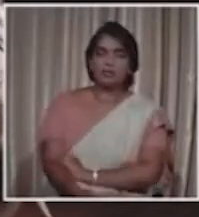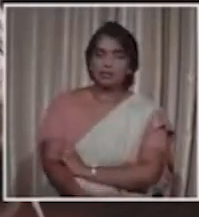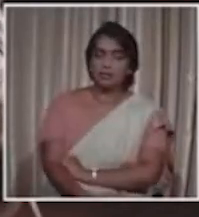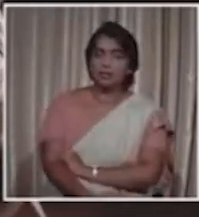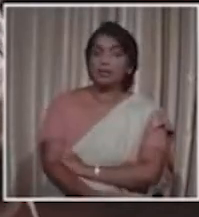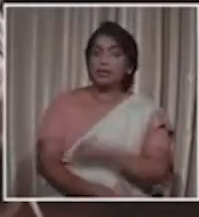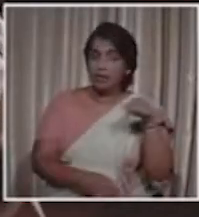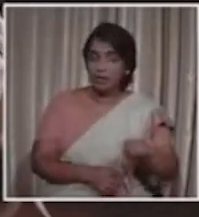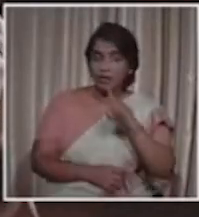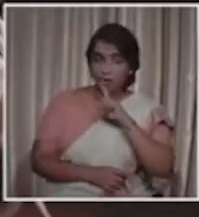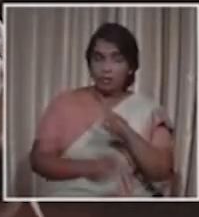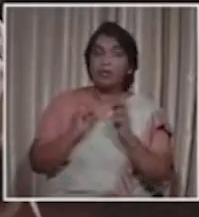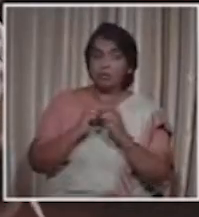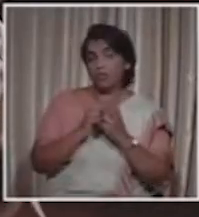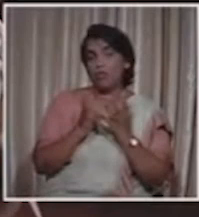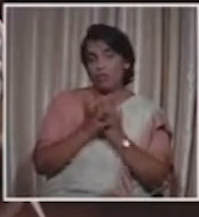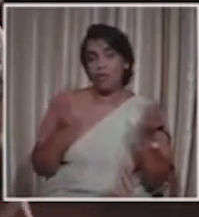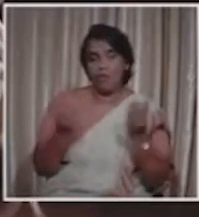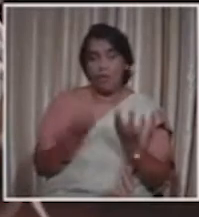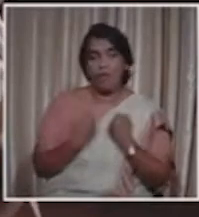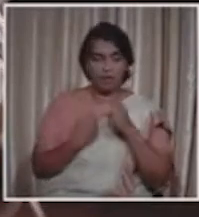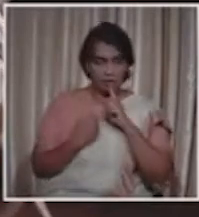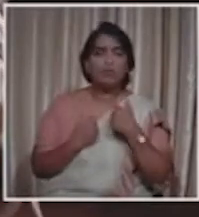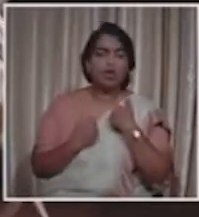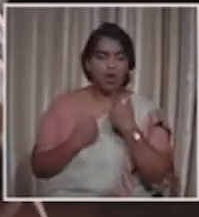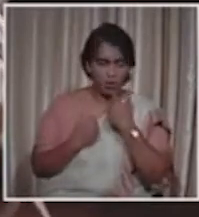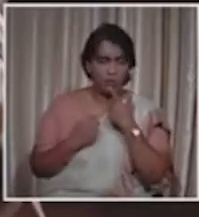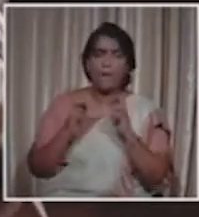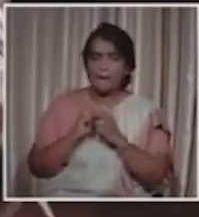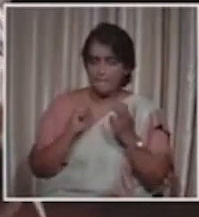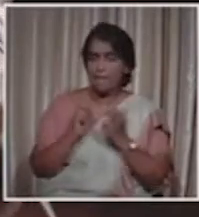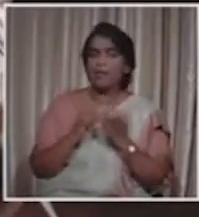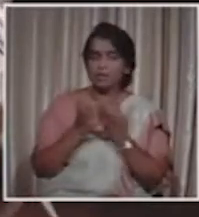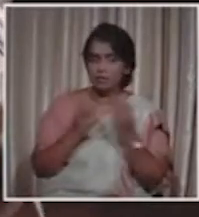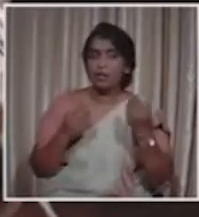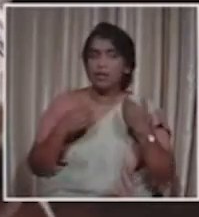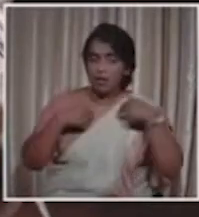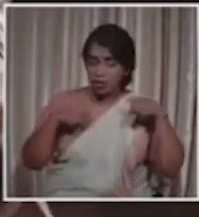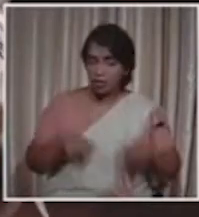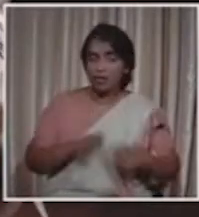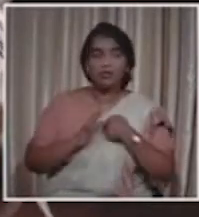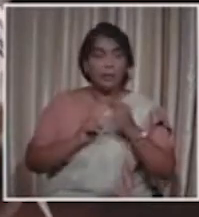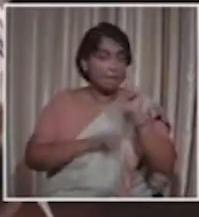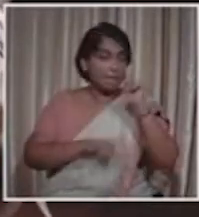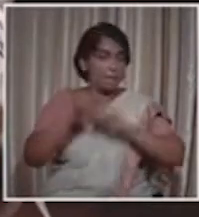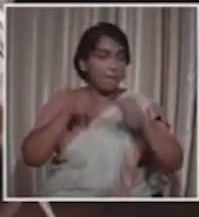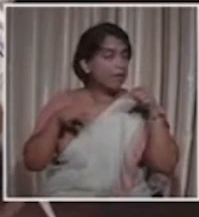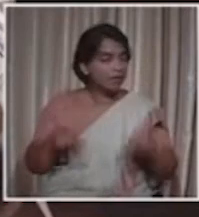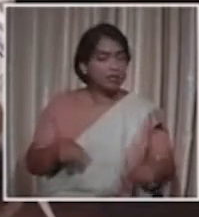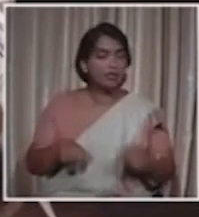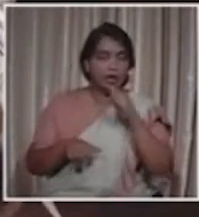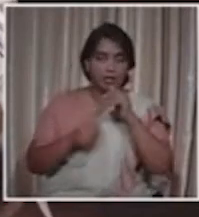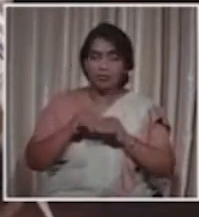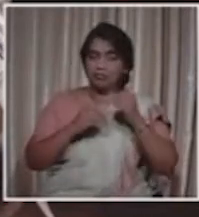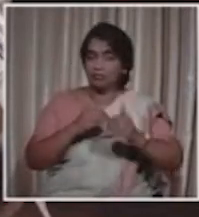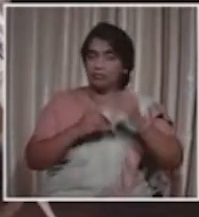කිව්වා දැන් විසඳුම අවශ්‍යයි කියලා. ඔව් විසඳුම අවශ්‍යයි. අපි මේ උත්තරීතර සභාවේ පියවර 9ක්